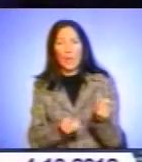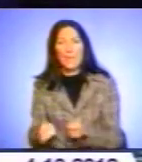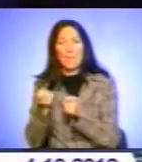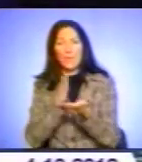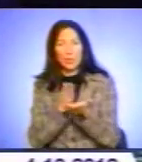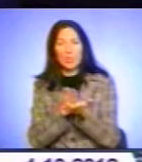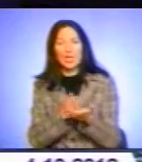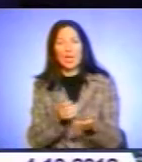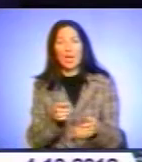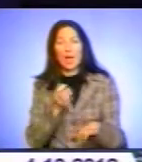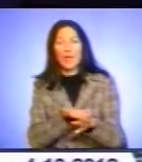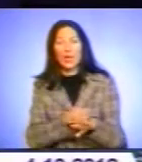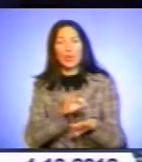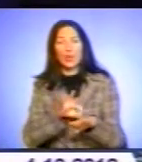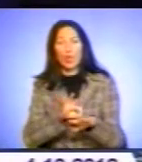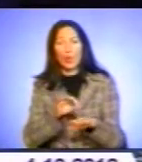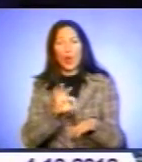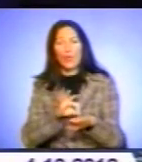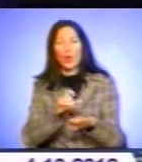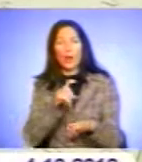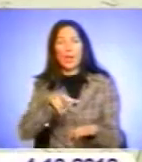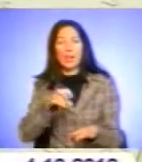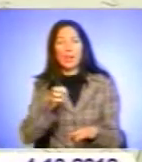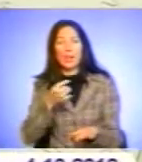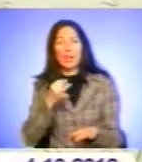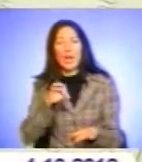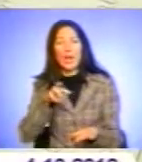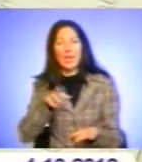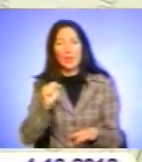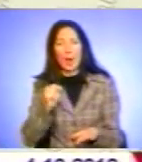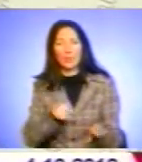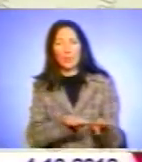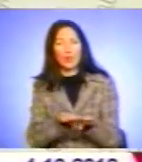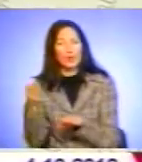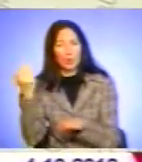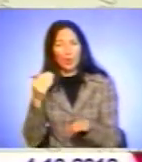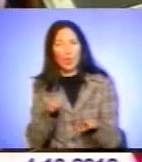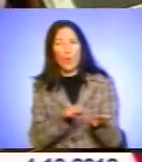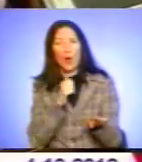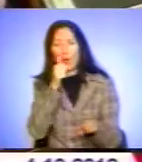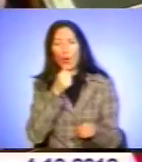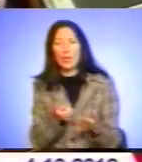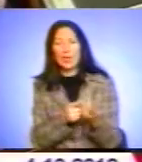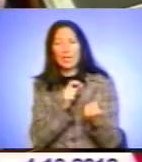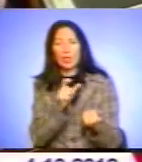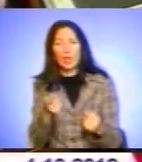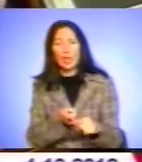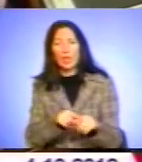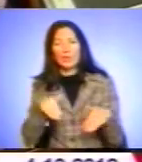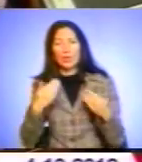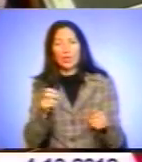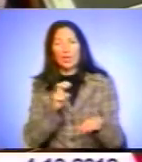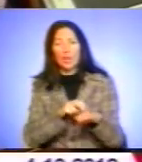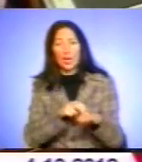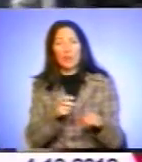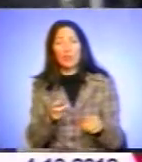– хворобу лайма. Деталі у сюжеті. Порівняно із минулим роком кількість людей, які звернулися до фахівців через